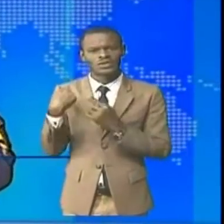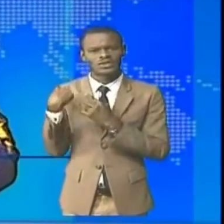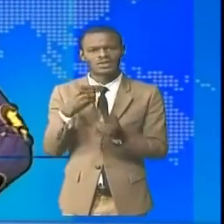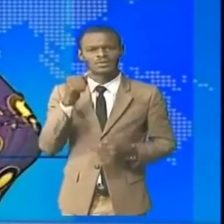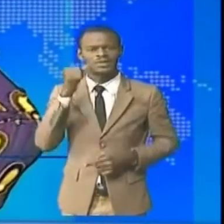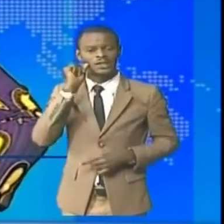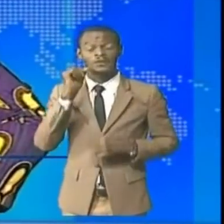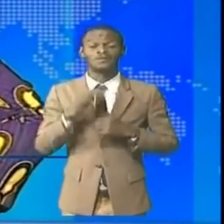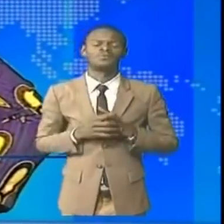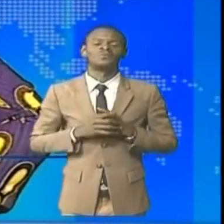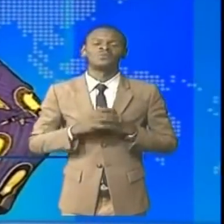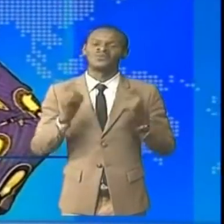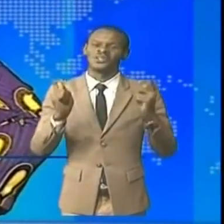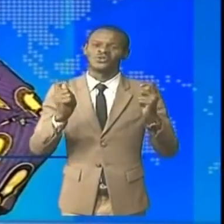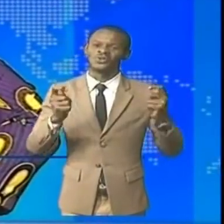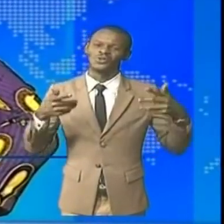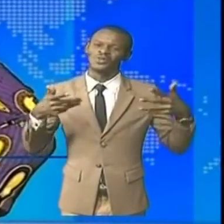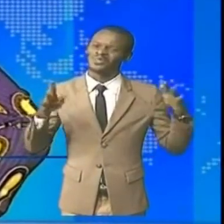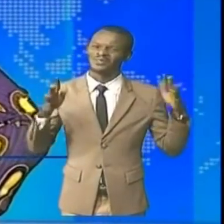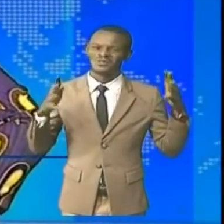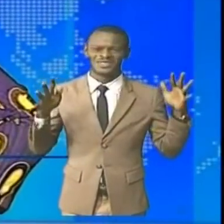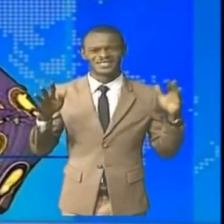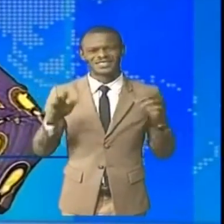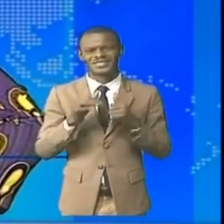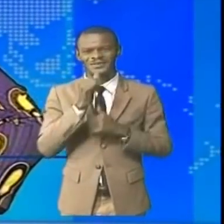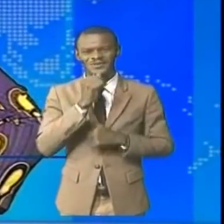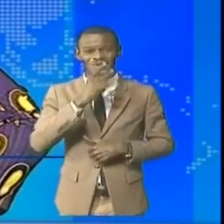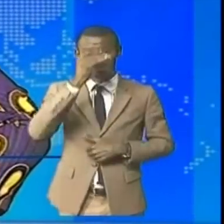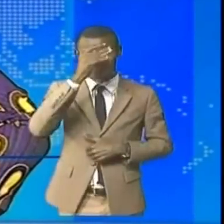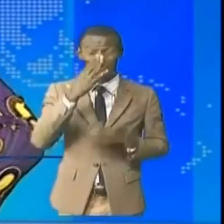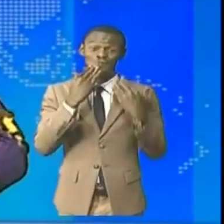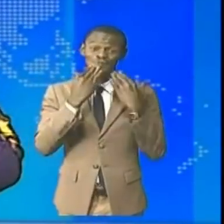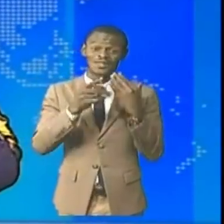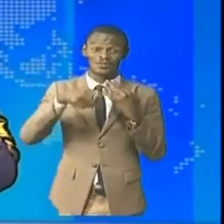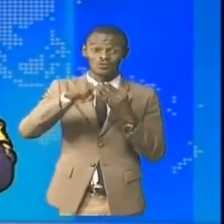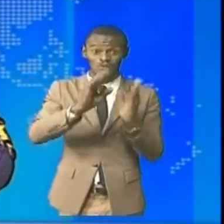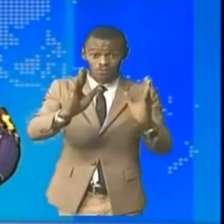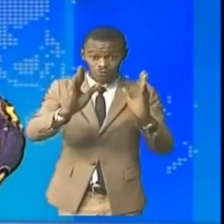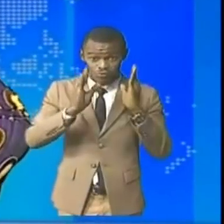Fin de cette session d'information, mesdames et messieurs, merci à vous de l'avoir